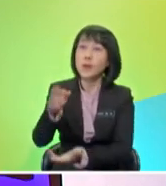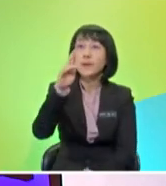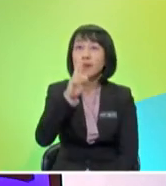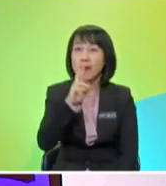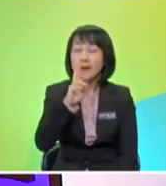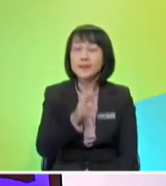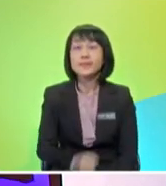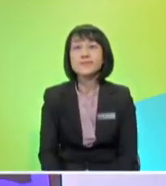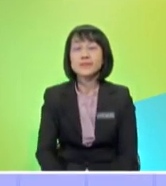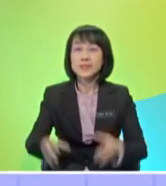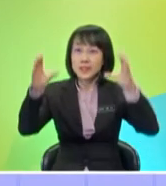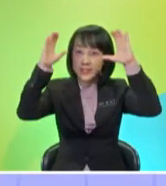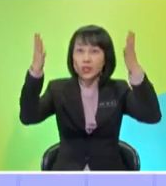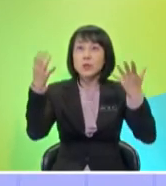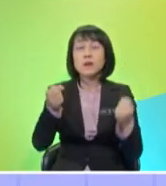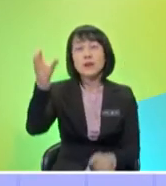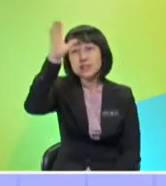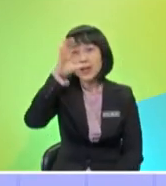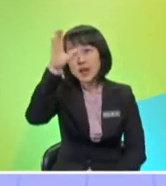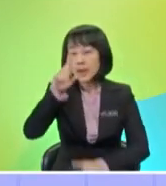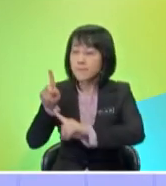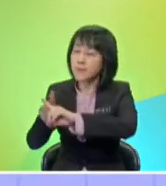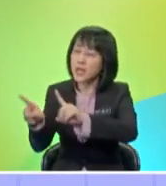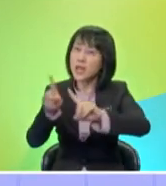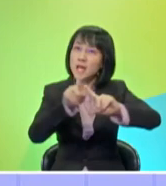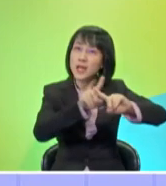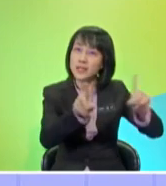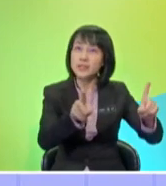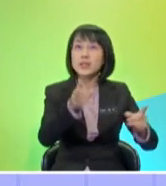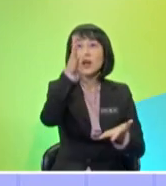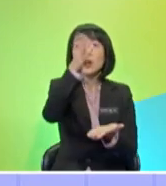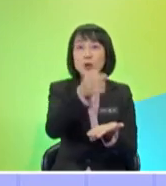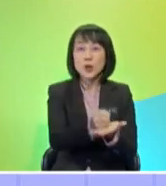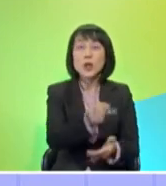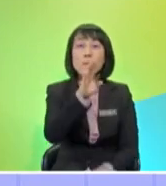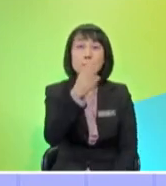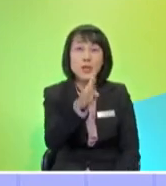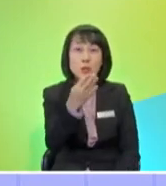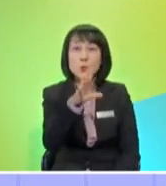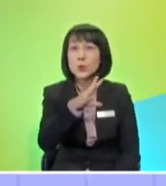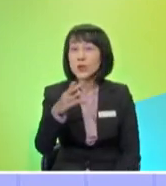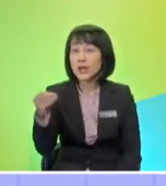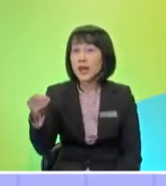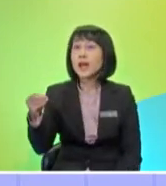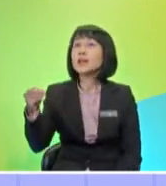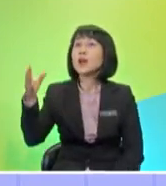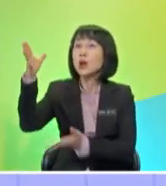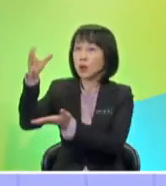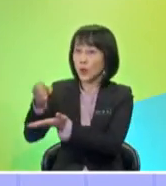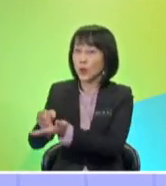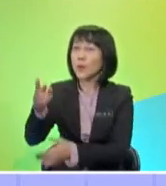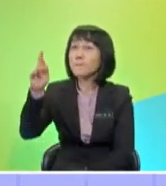Cikgu nak cari beza bilangan kon biru dan kon merah. Tadi cikgu dah sebut, oh beza tu tolak lah